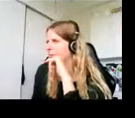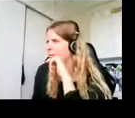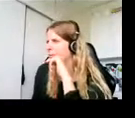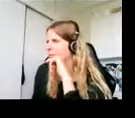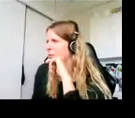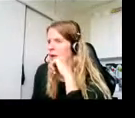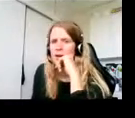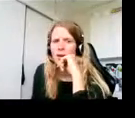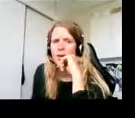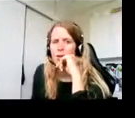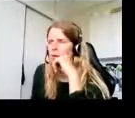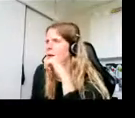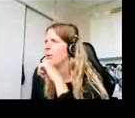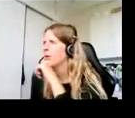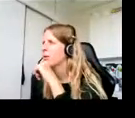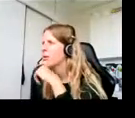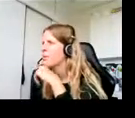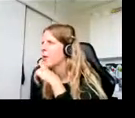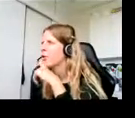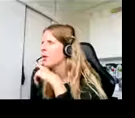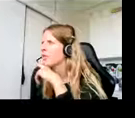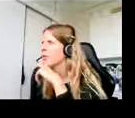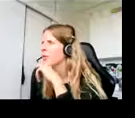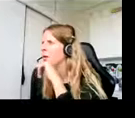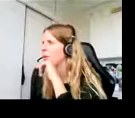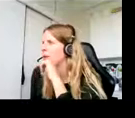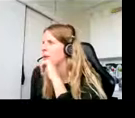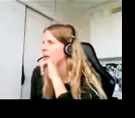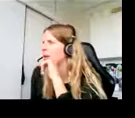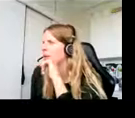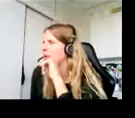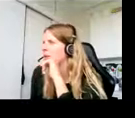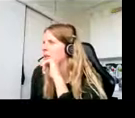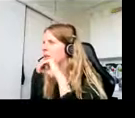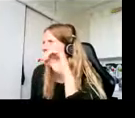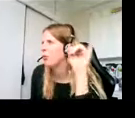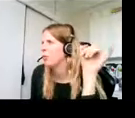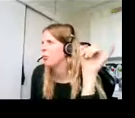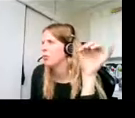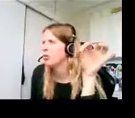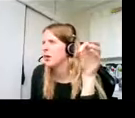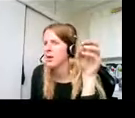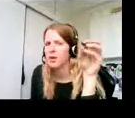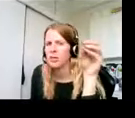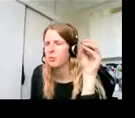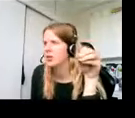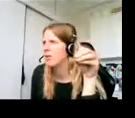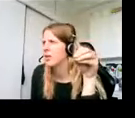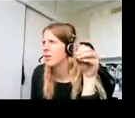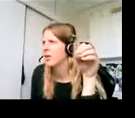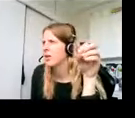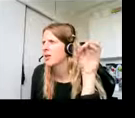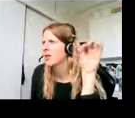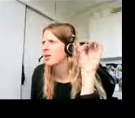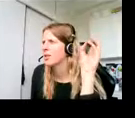Misschien dan... Mieke, heb je daarmee een antwoord op je vraag? Mag ik ook wel even recht trekken? Sylvie heeft het al benoemd wel, maar